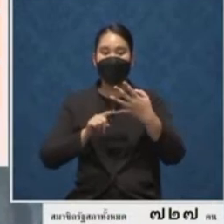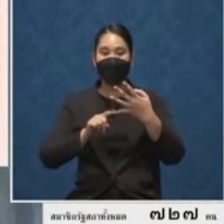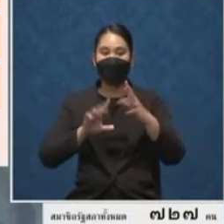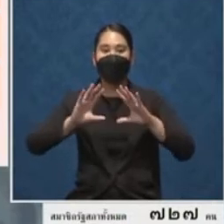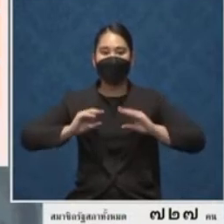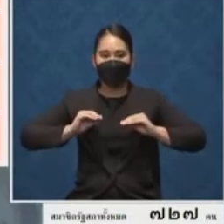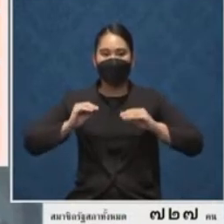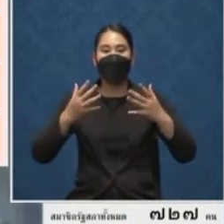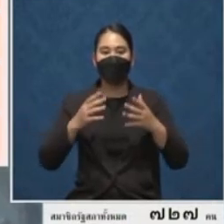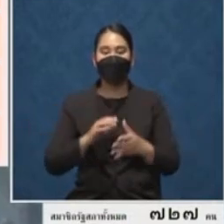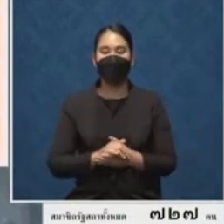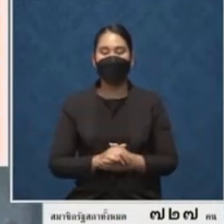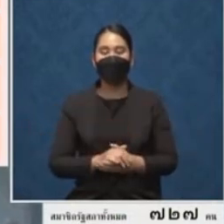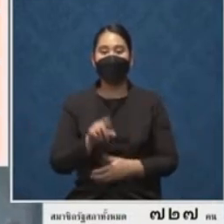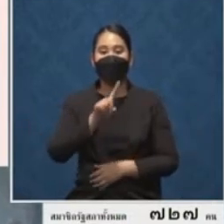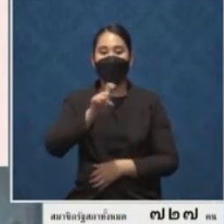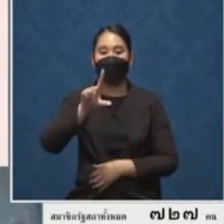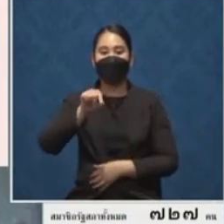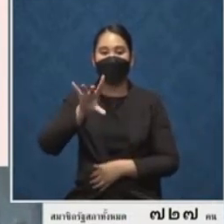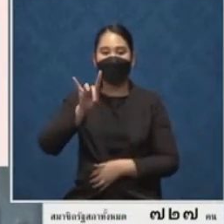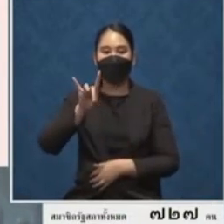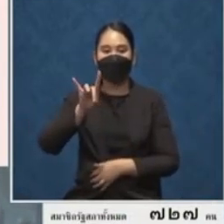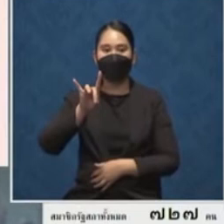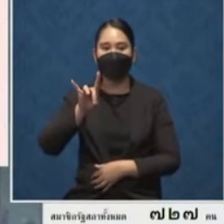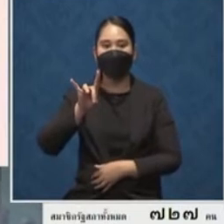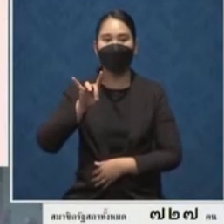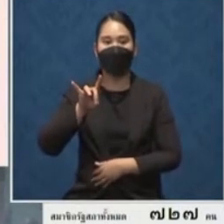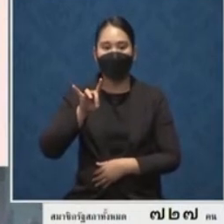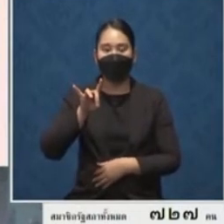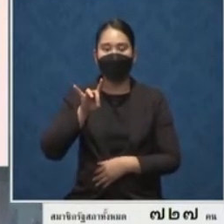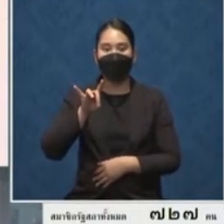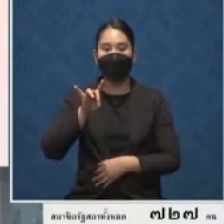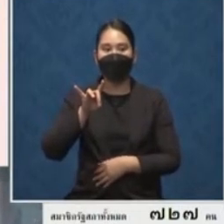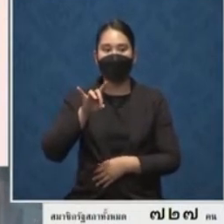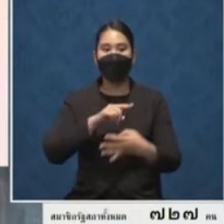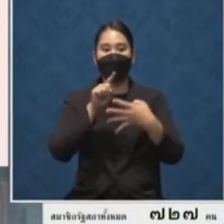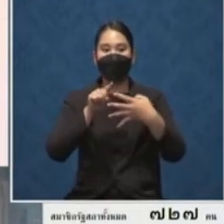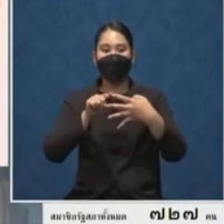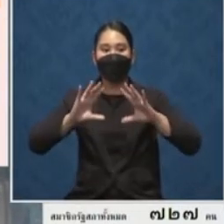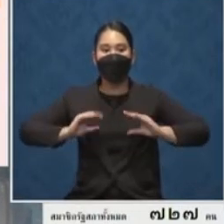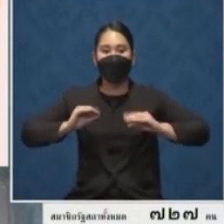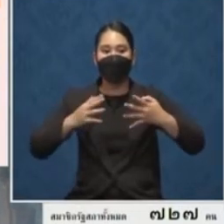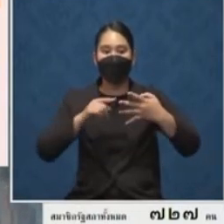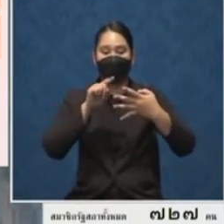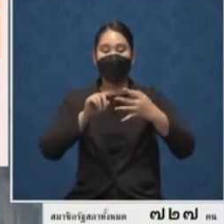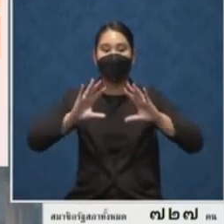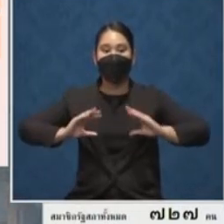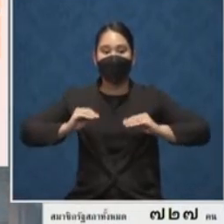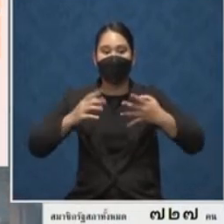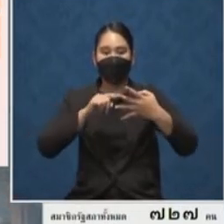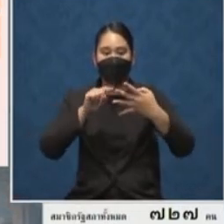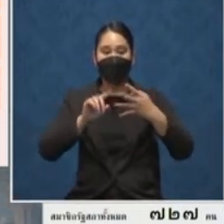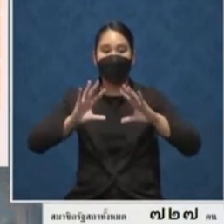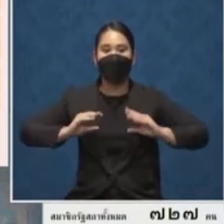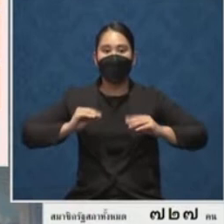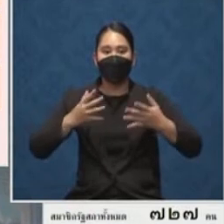ครับ 128นายชัยวุฒนาคมานุสรณ ์1ไม่รับหลักการ2ไม่รับหลักการ3ไม่รับหลักการ4